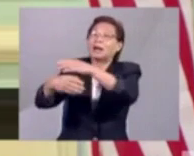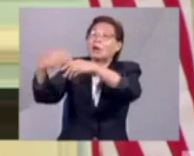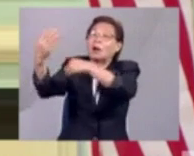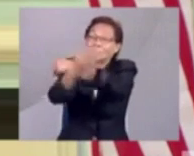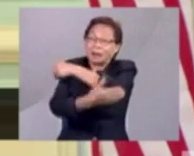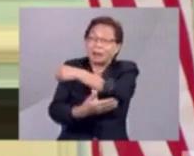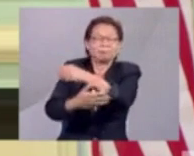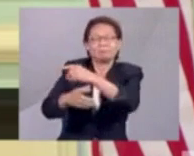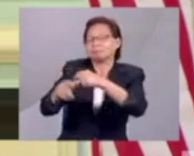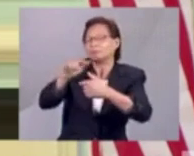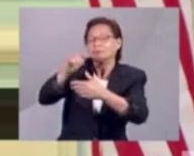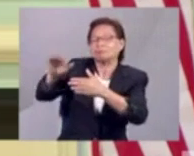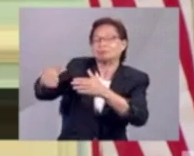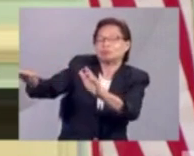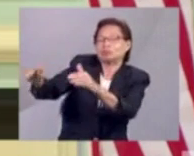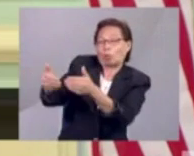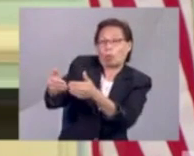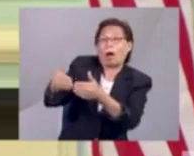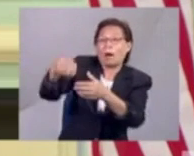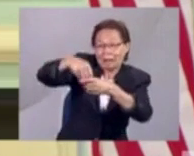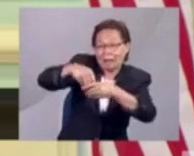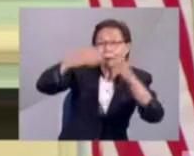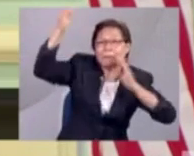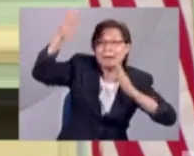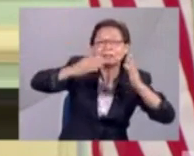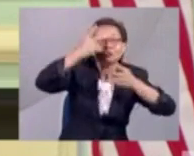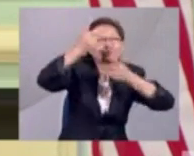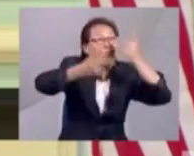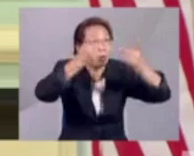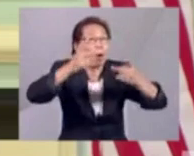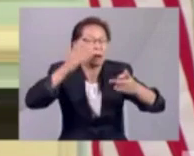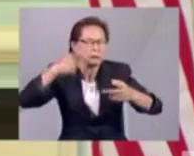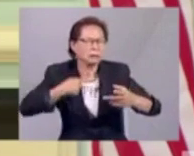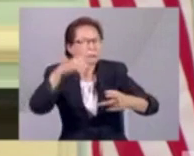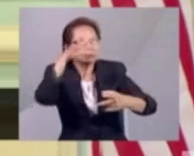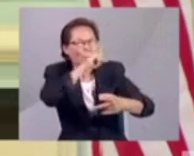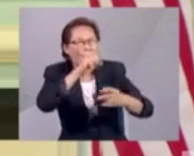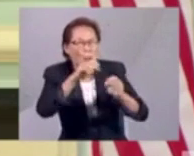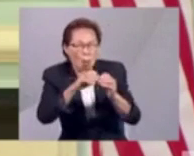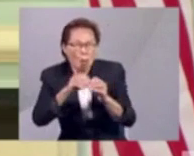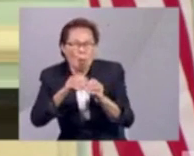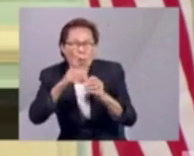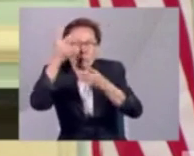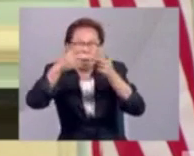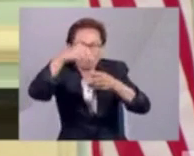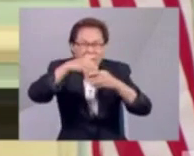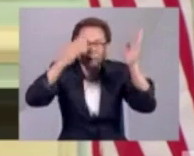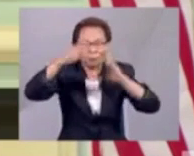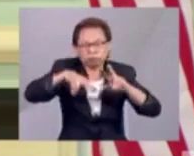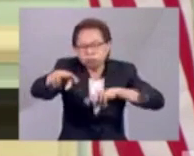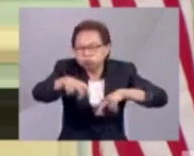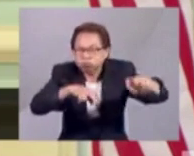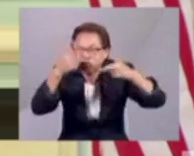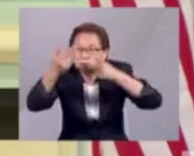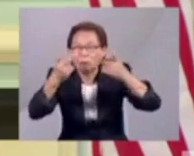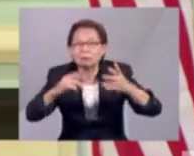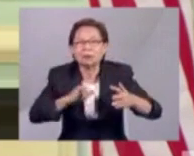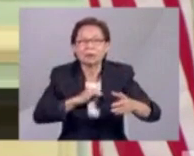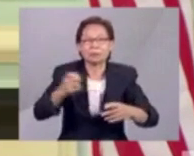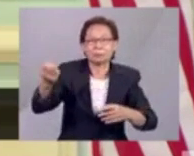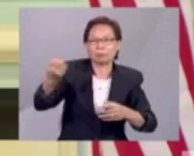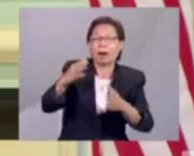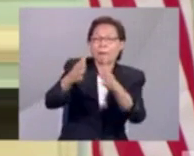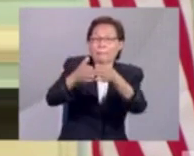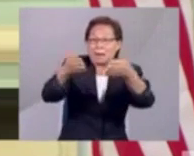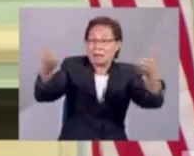dalam negara kita jangka akan menjadi semakin rancak. Dan saya difahamkan dalam media satu